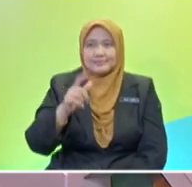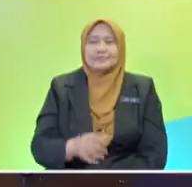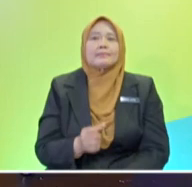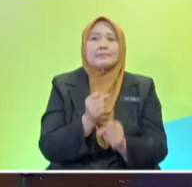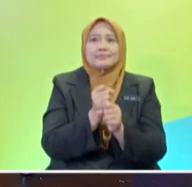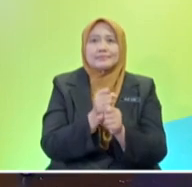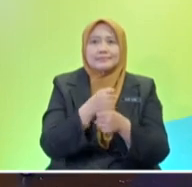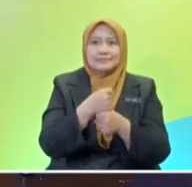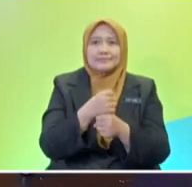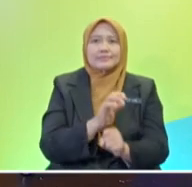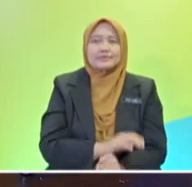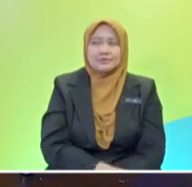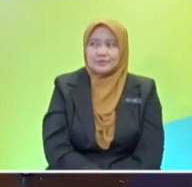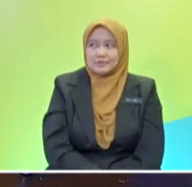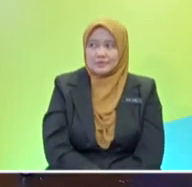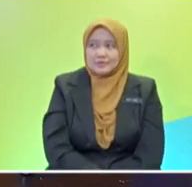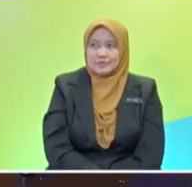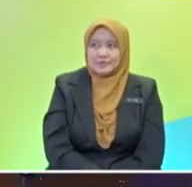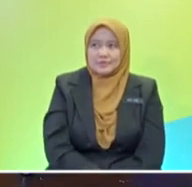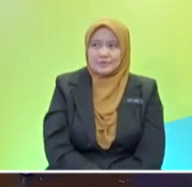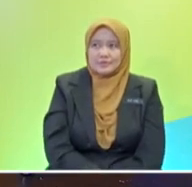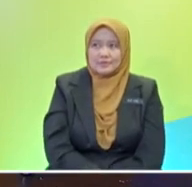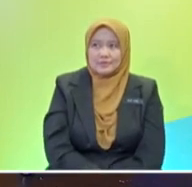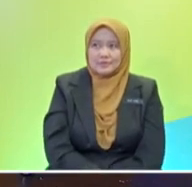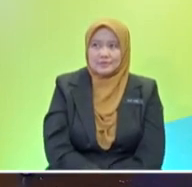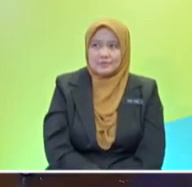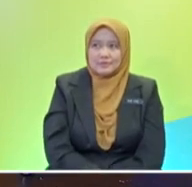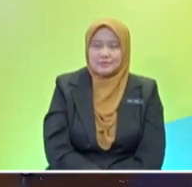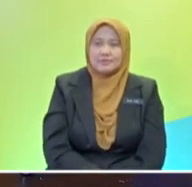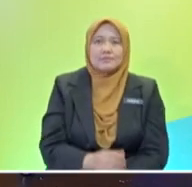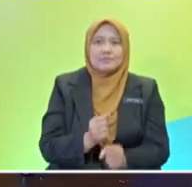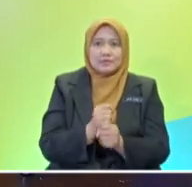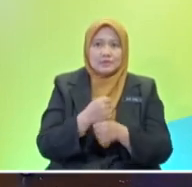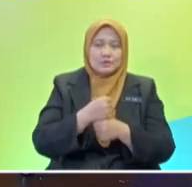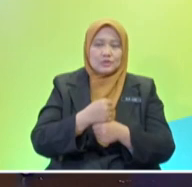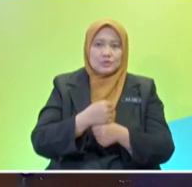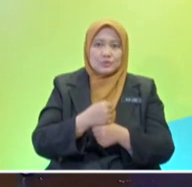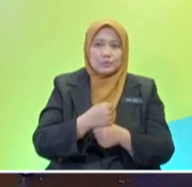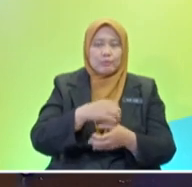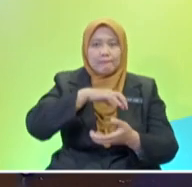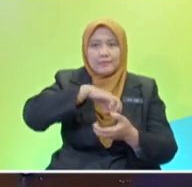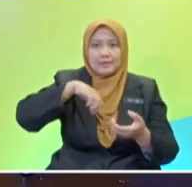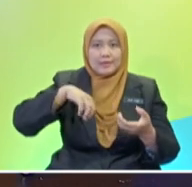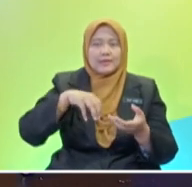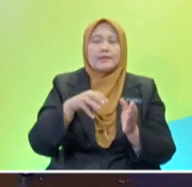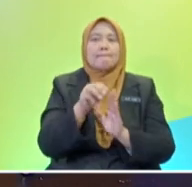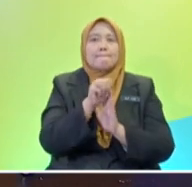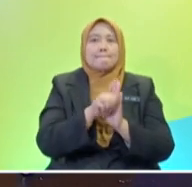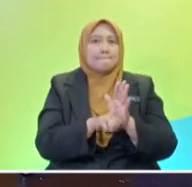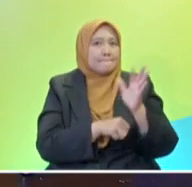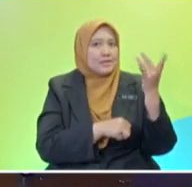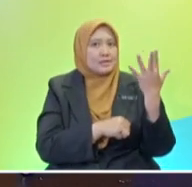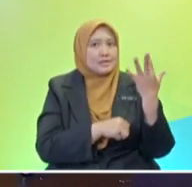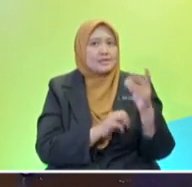Bentuk? Bentuknya macam mana? Bentuk berbeza. Yang daun betik tu menjari. Menjari.